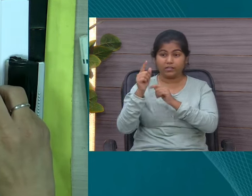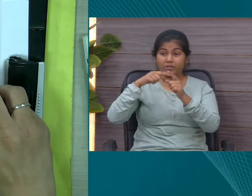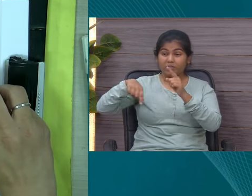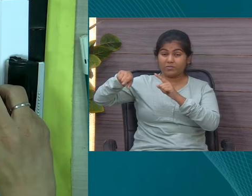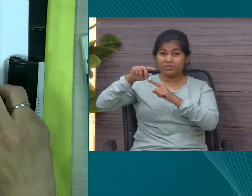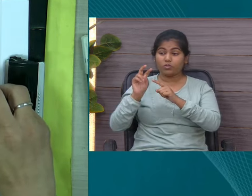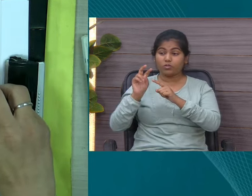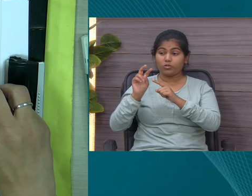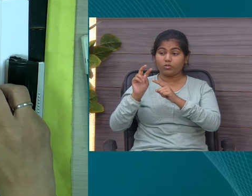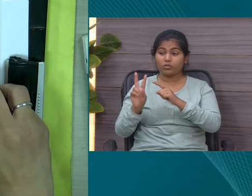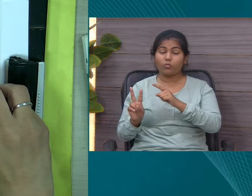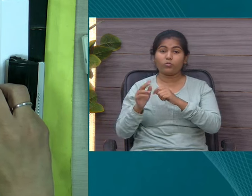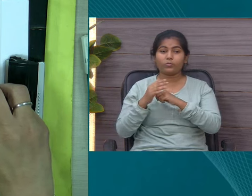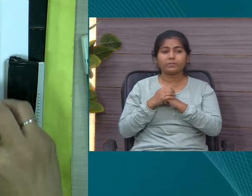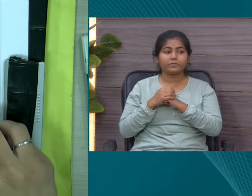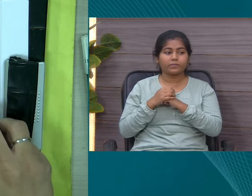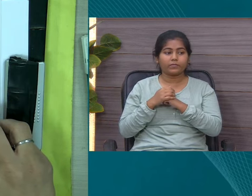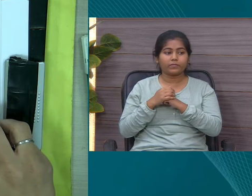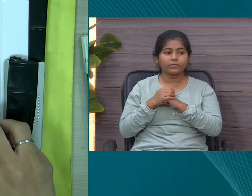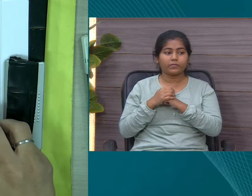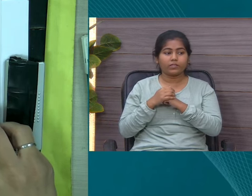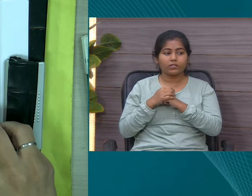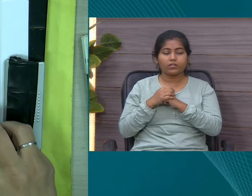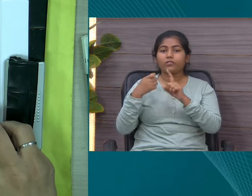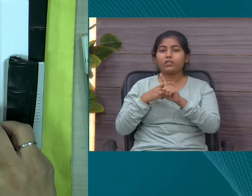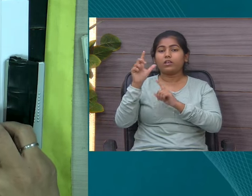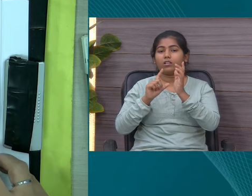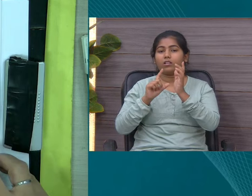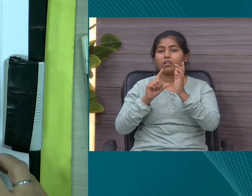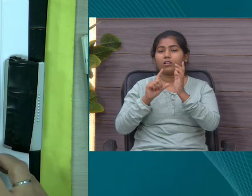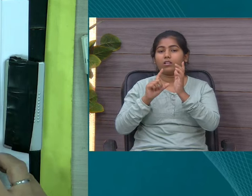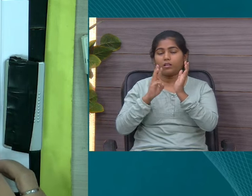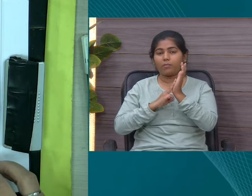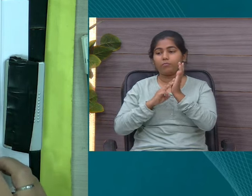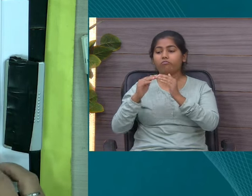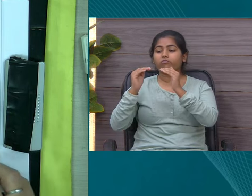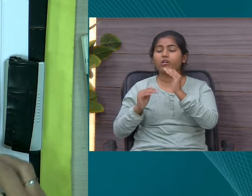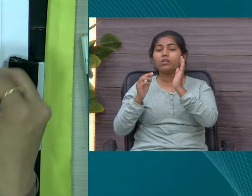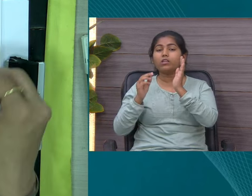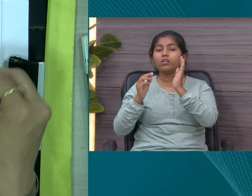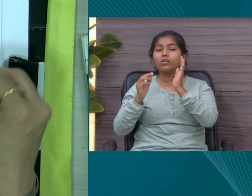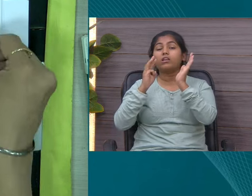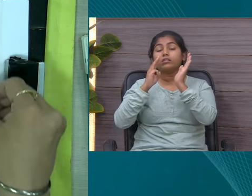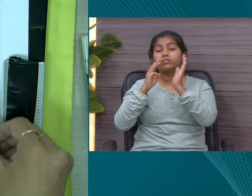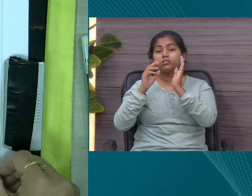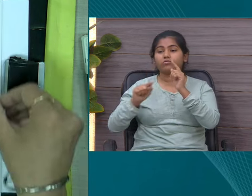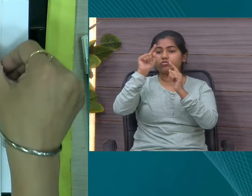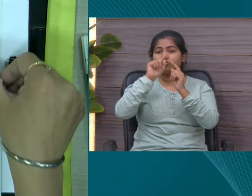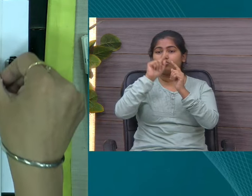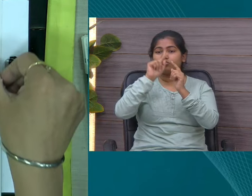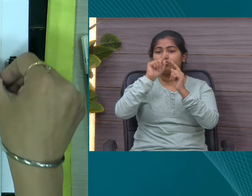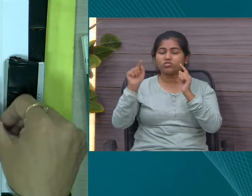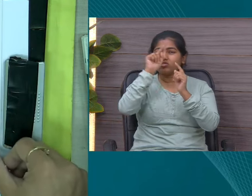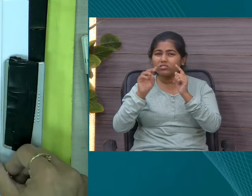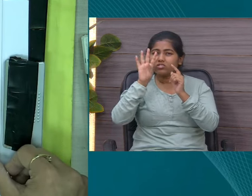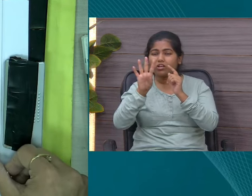आगे बढ़ गए 2 शेल हो गए, ठीक है, फिर के एल एम 3 शेल हो गए, आगे बढ़े, चार शेल हो गए, क्या अंदाजा लगा पा रहे